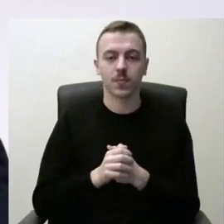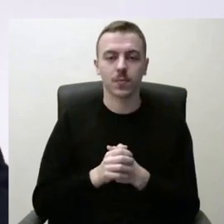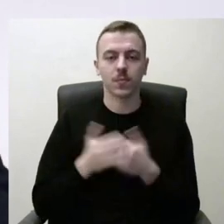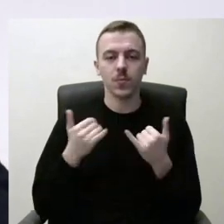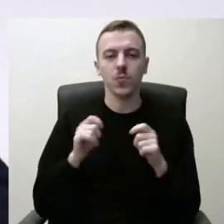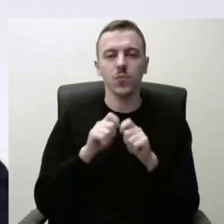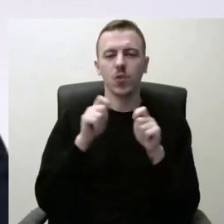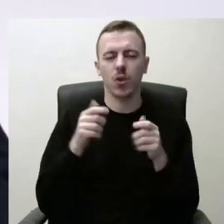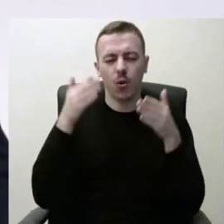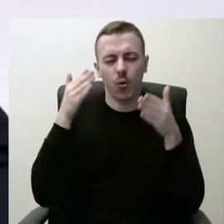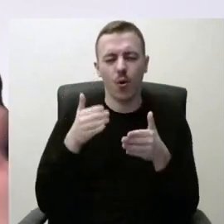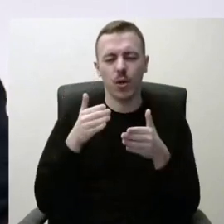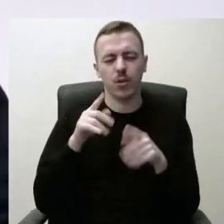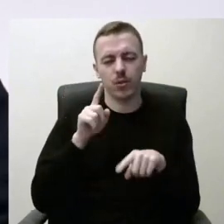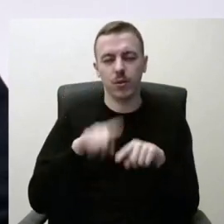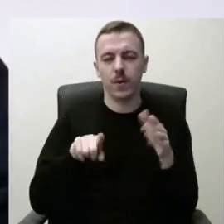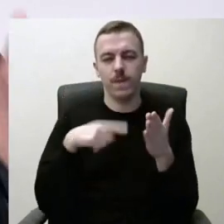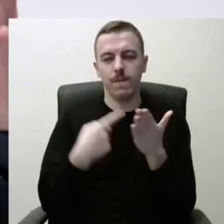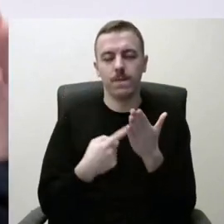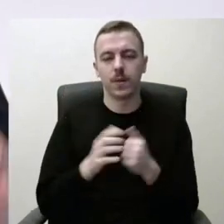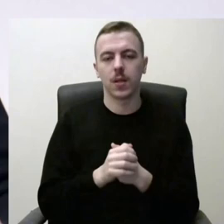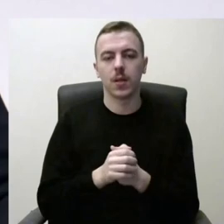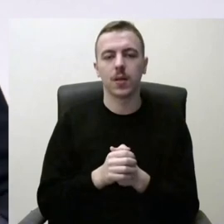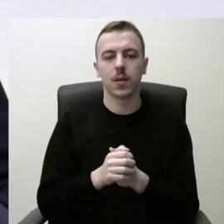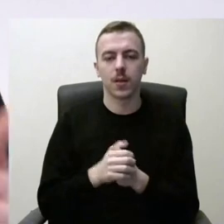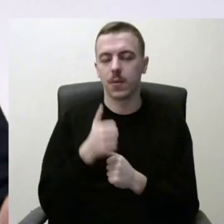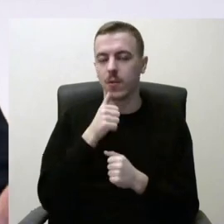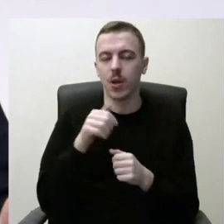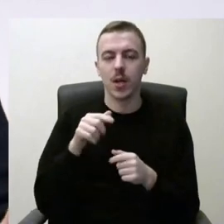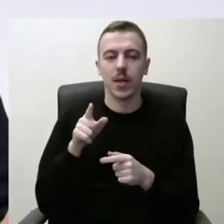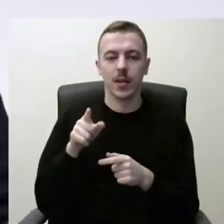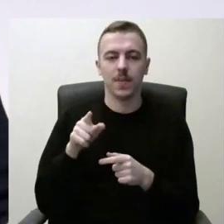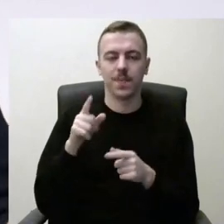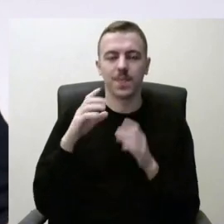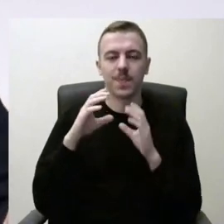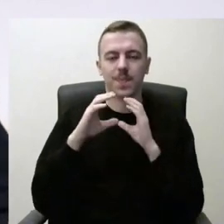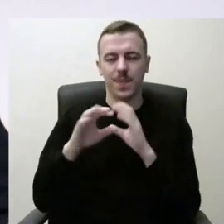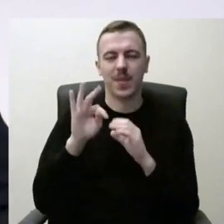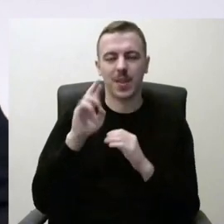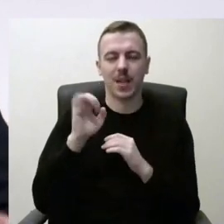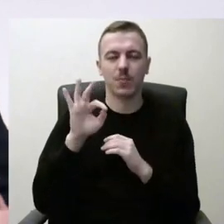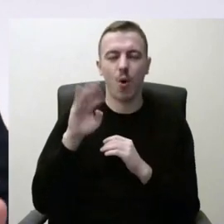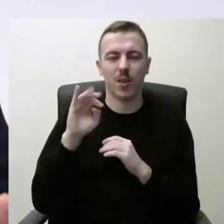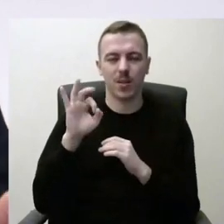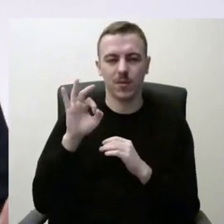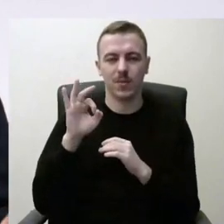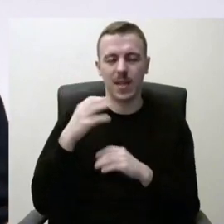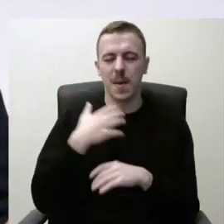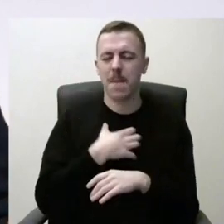labai konkrečių dalykų. Tarkime, transportas viena esminių miesto